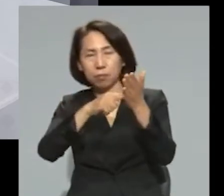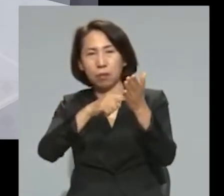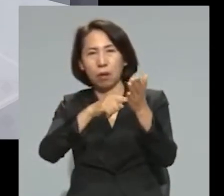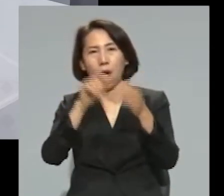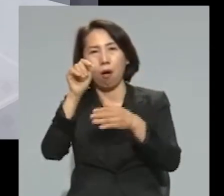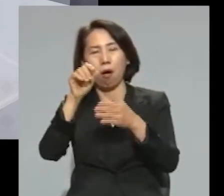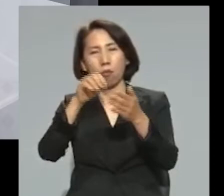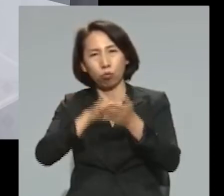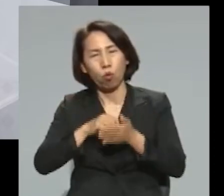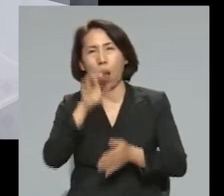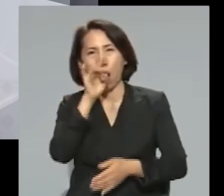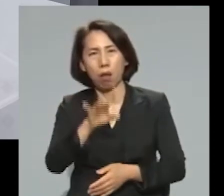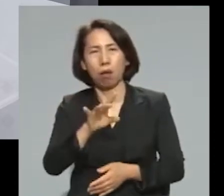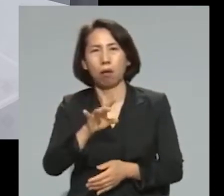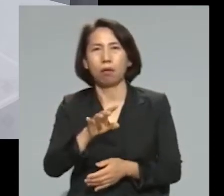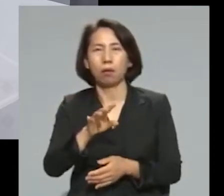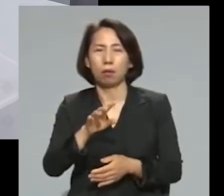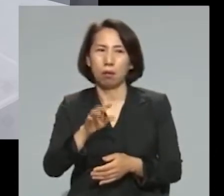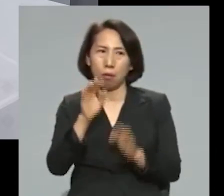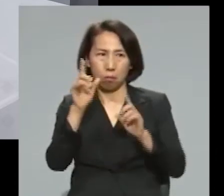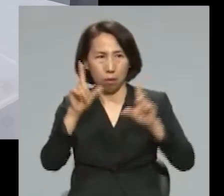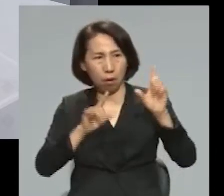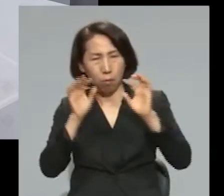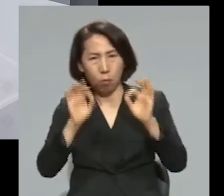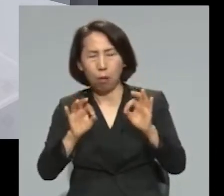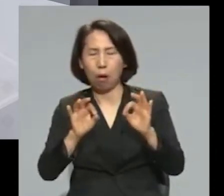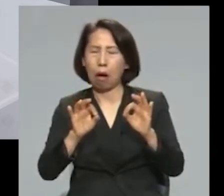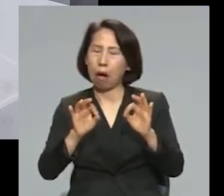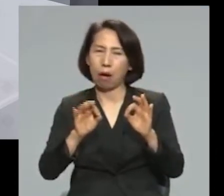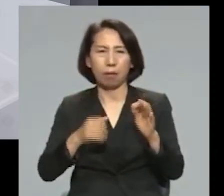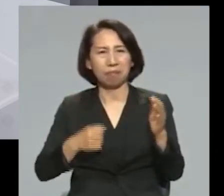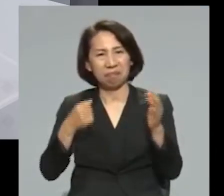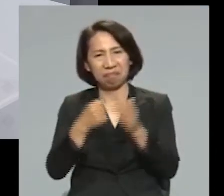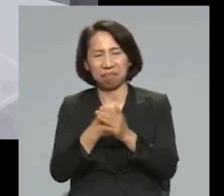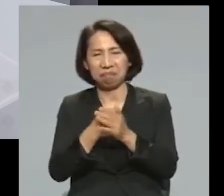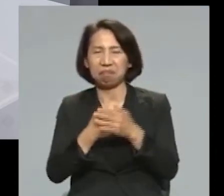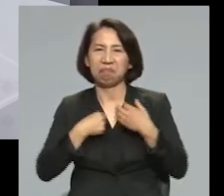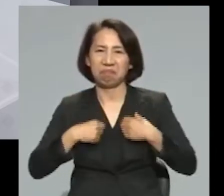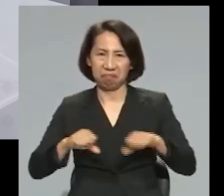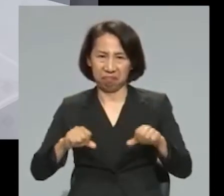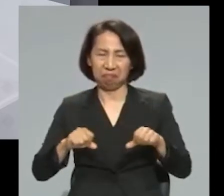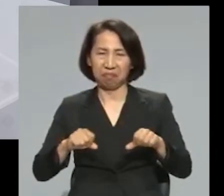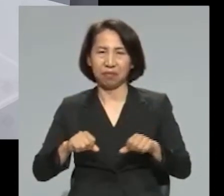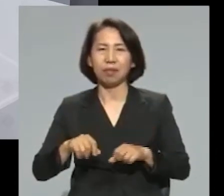않고 저는 도저히 결심할 수밖에 없었습니다.